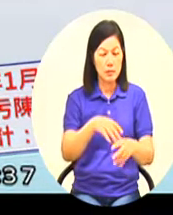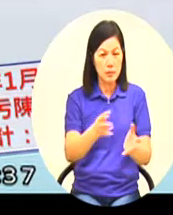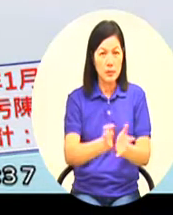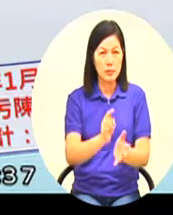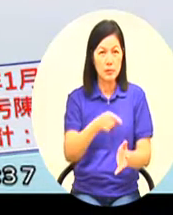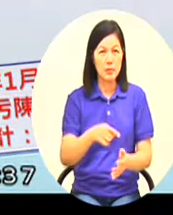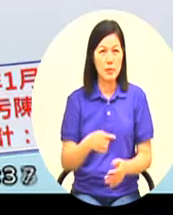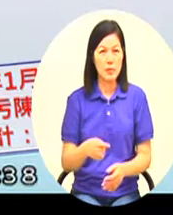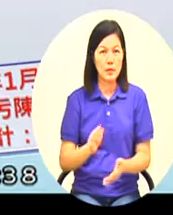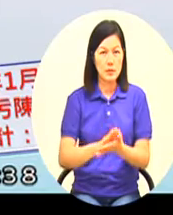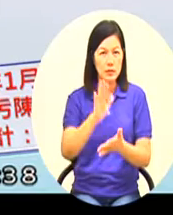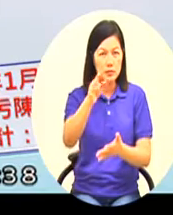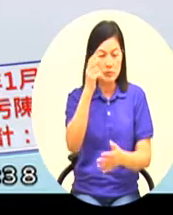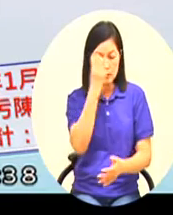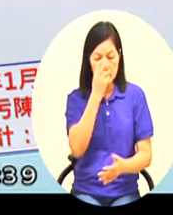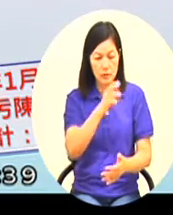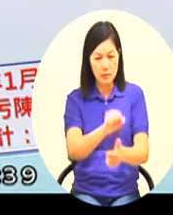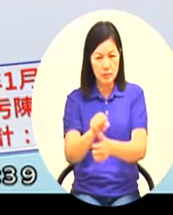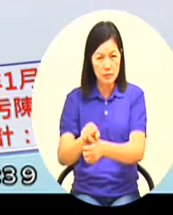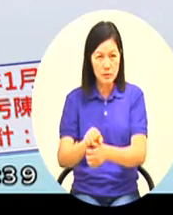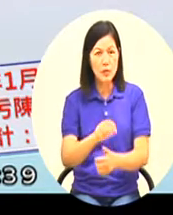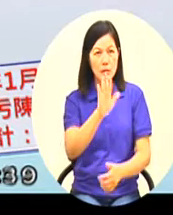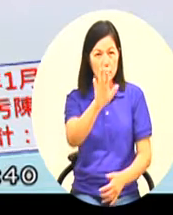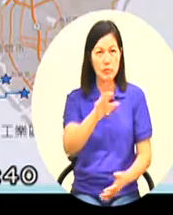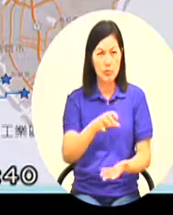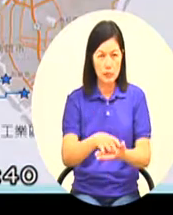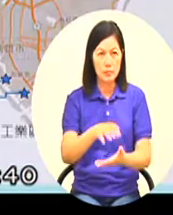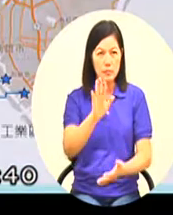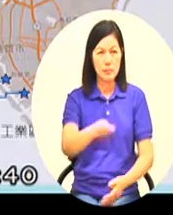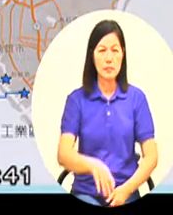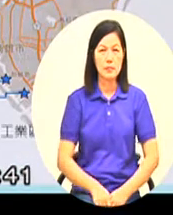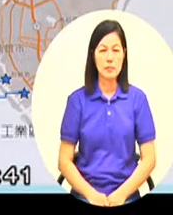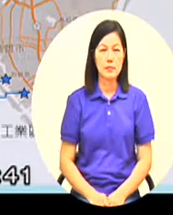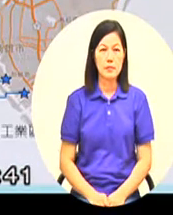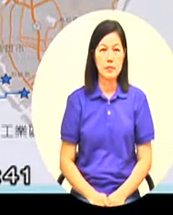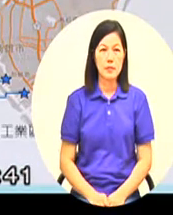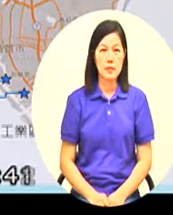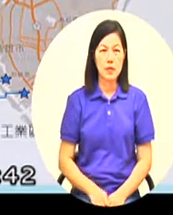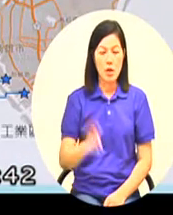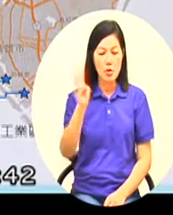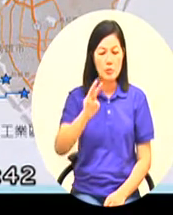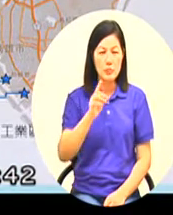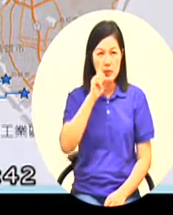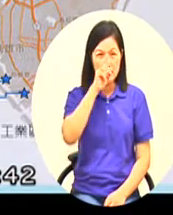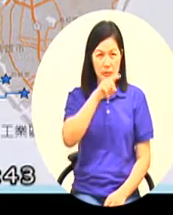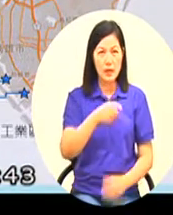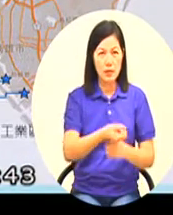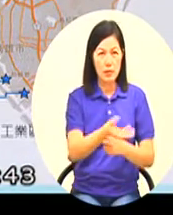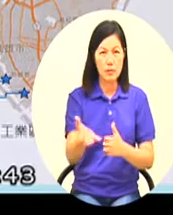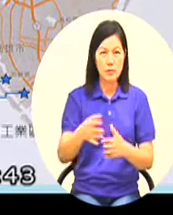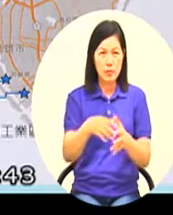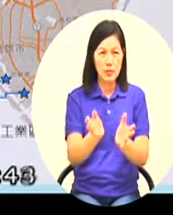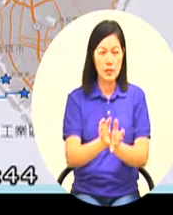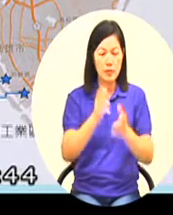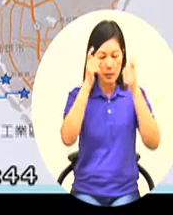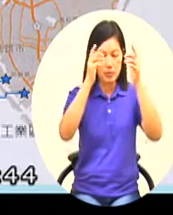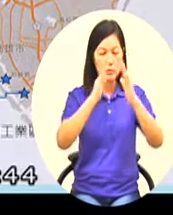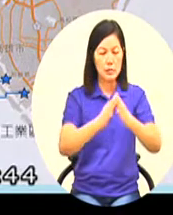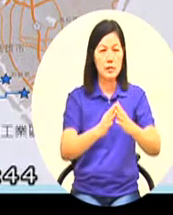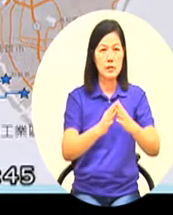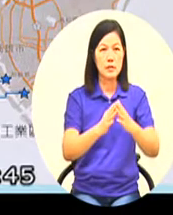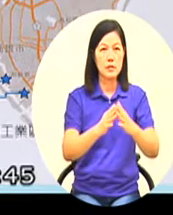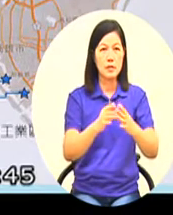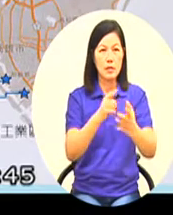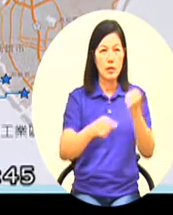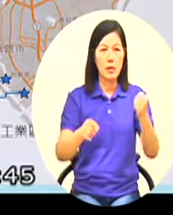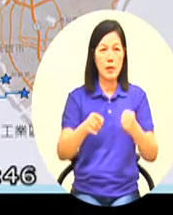到整个查证污染源的一个程序。好，那在水务的部分，高雄市总共8条的一个